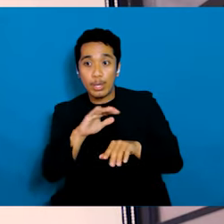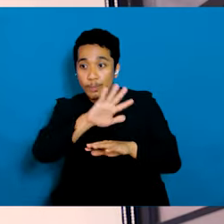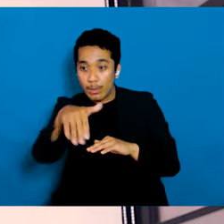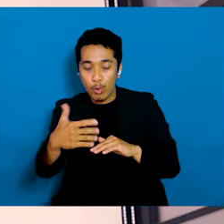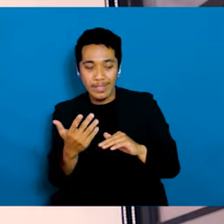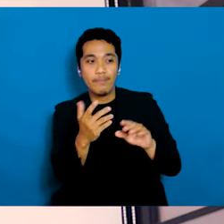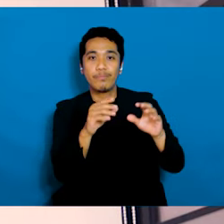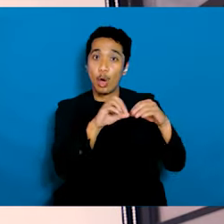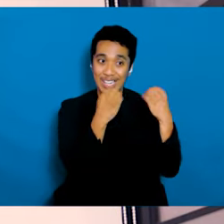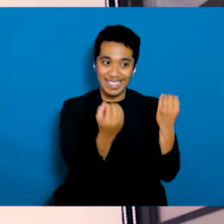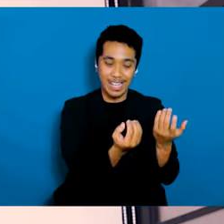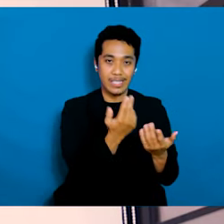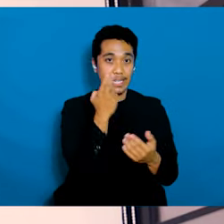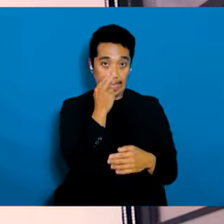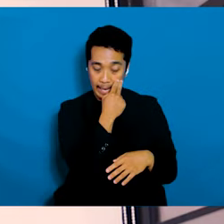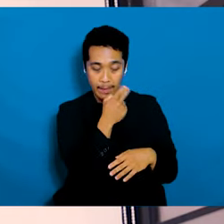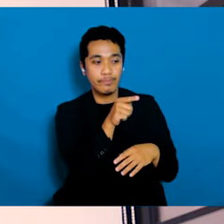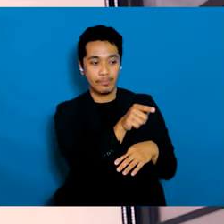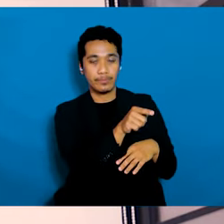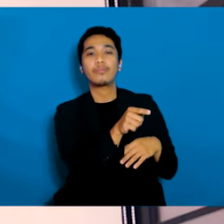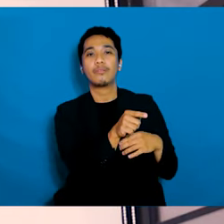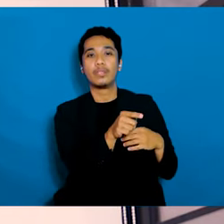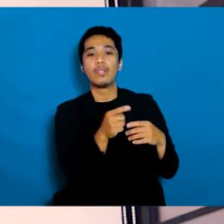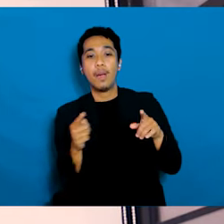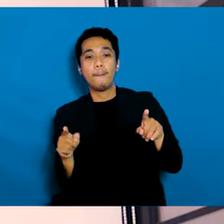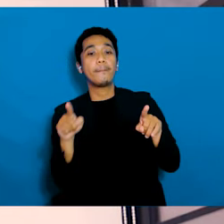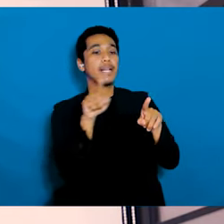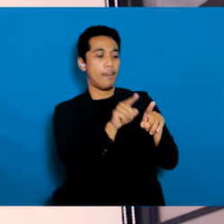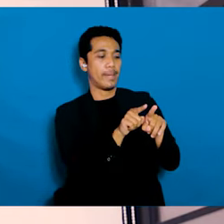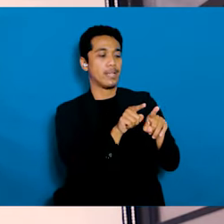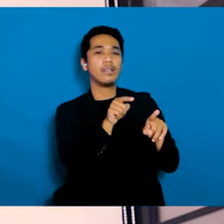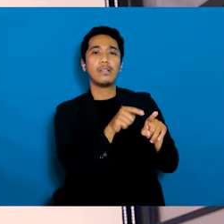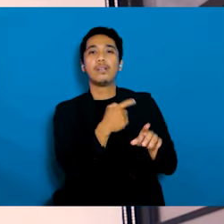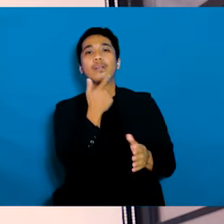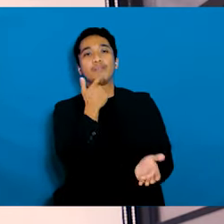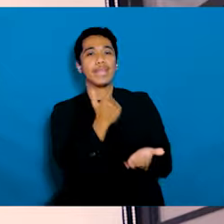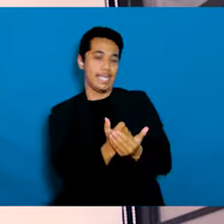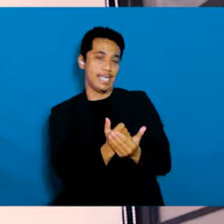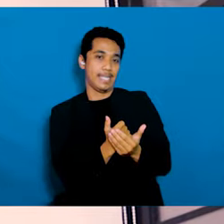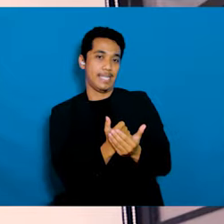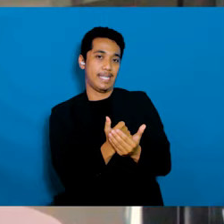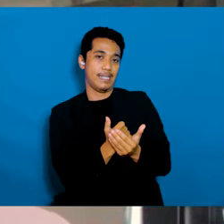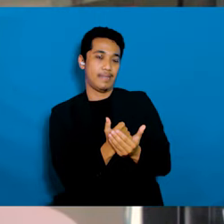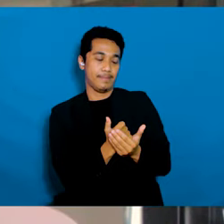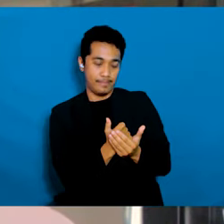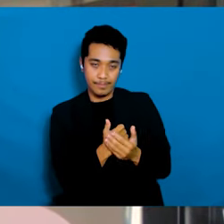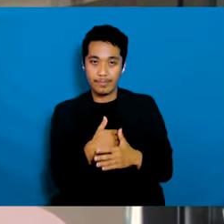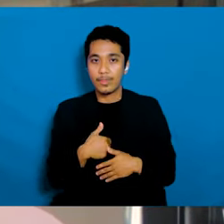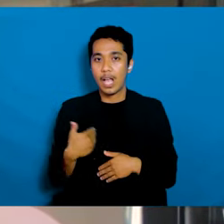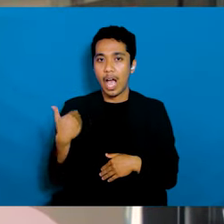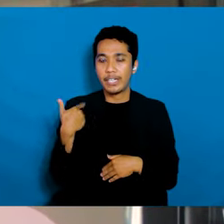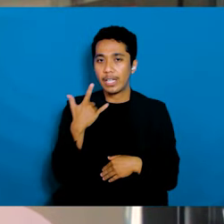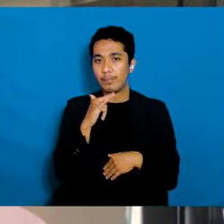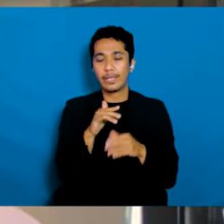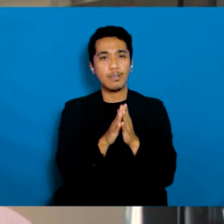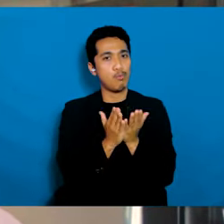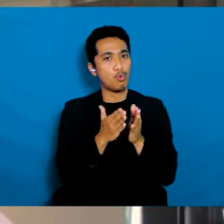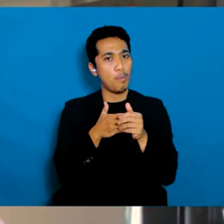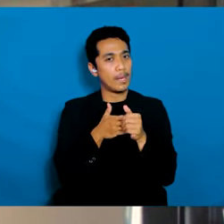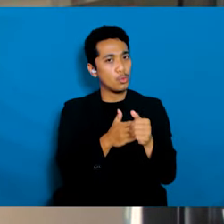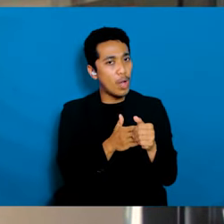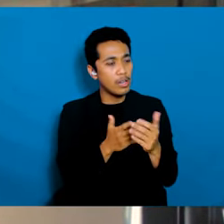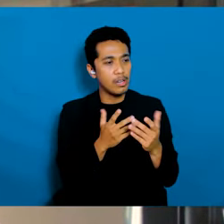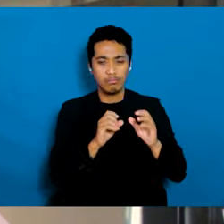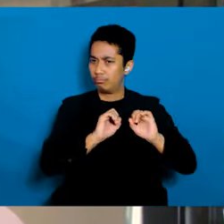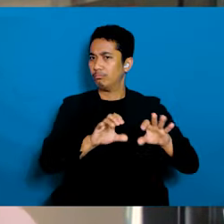ya, belum semua ya, sebagian sudah dikasih tahu. Jadi saya kira pendamping ini sangat penting ya, dan saya kira